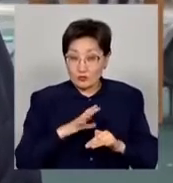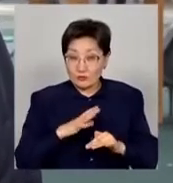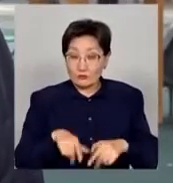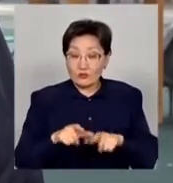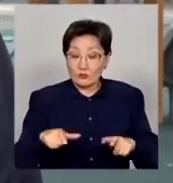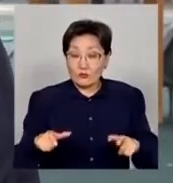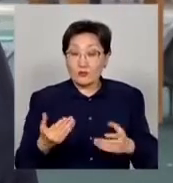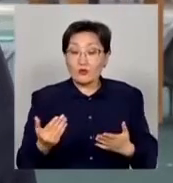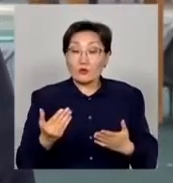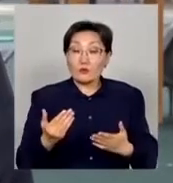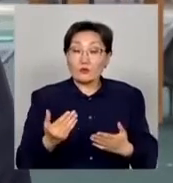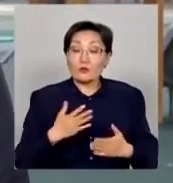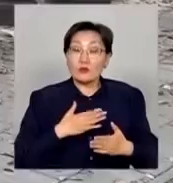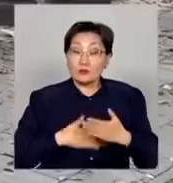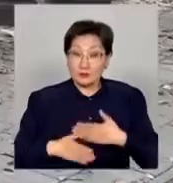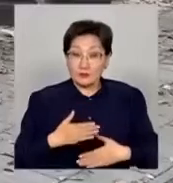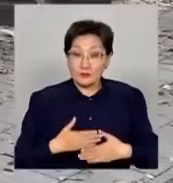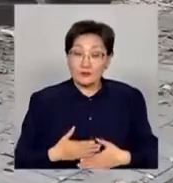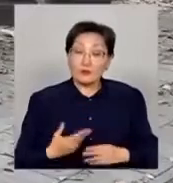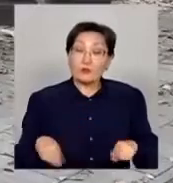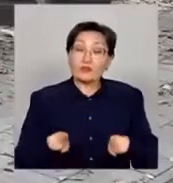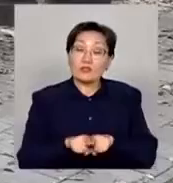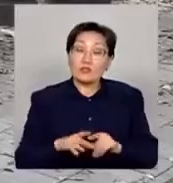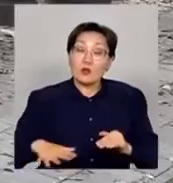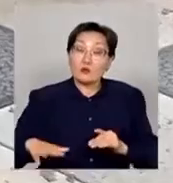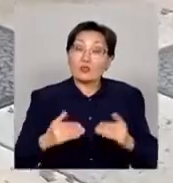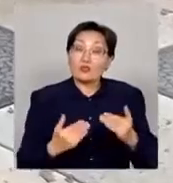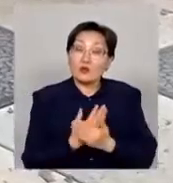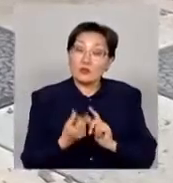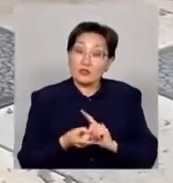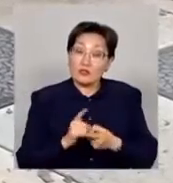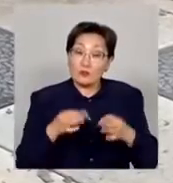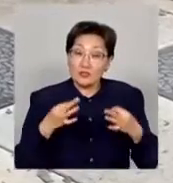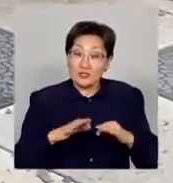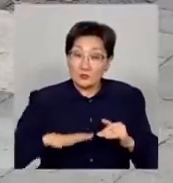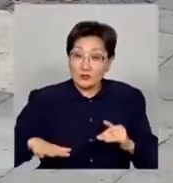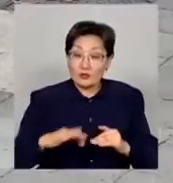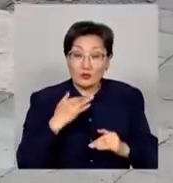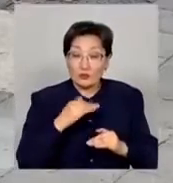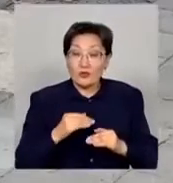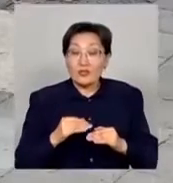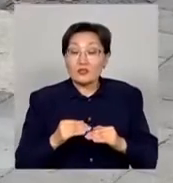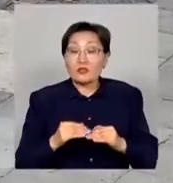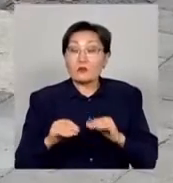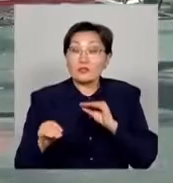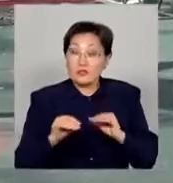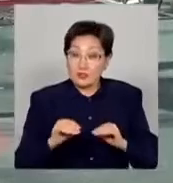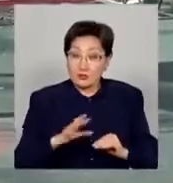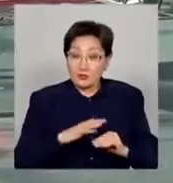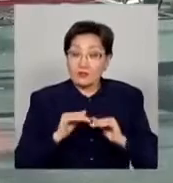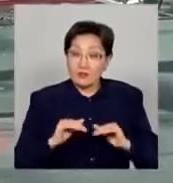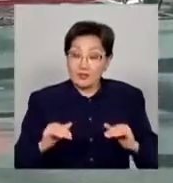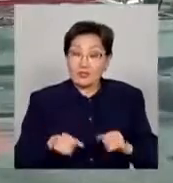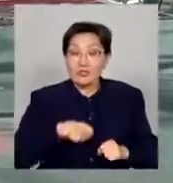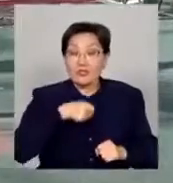тұрғындар өздерінің ризашылығын білдіріп отыр. Осылайша айнала жаңаша түрленіп, бос жатқан жерлердің көркі келісті. Бұған әсіресе балалар